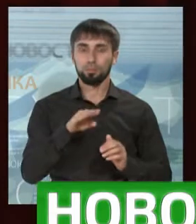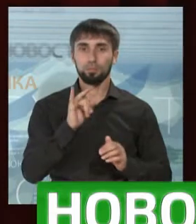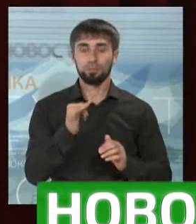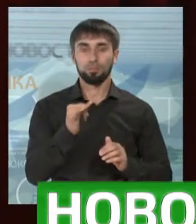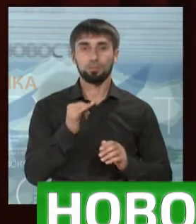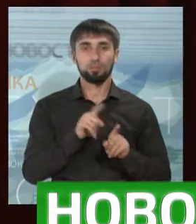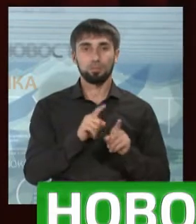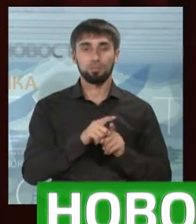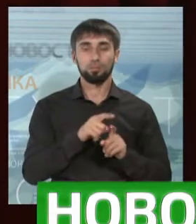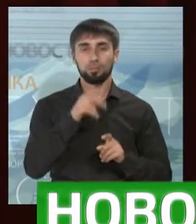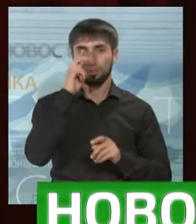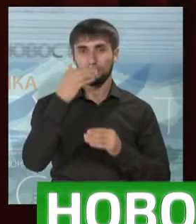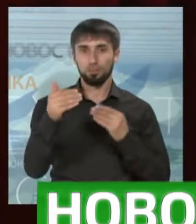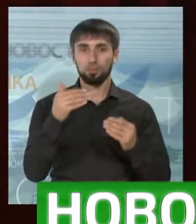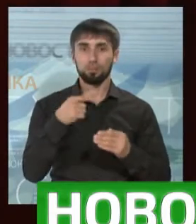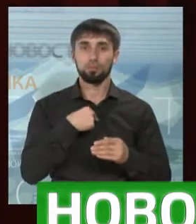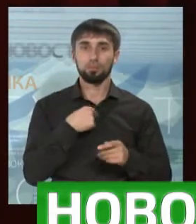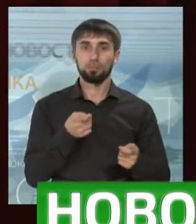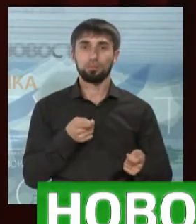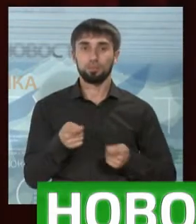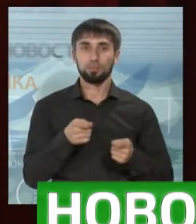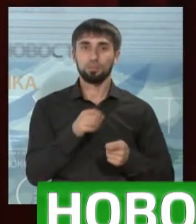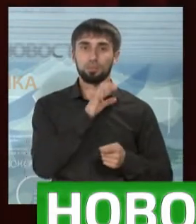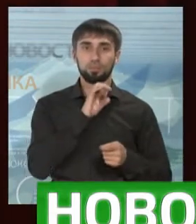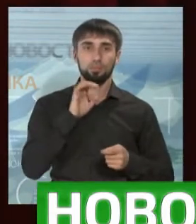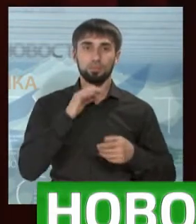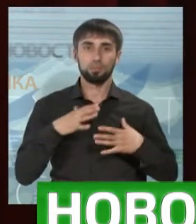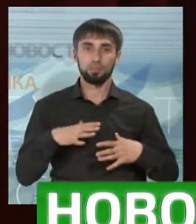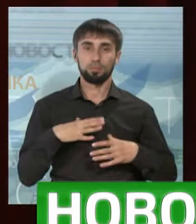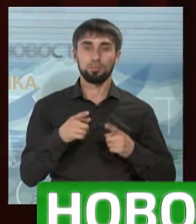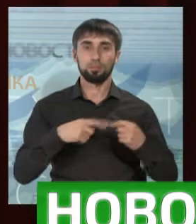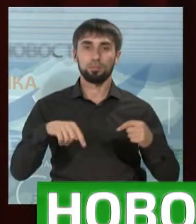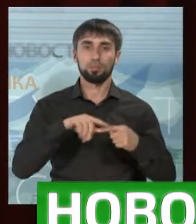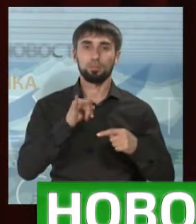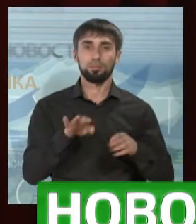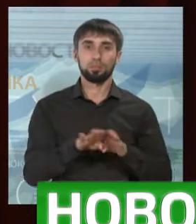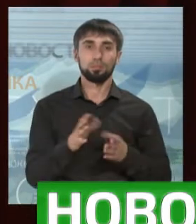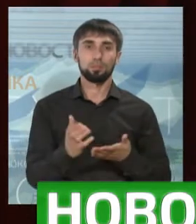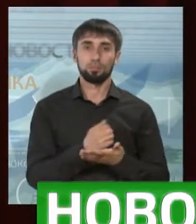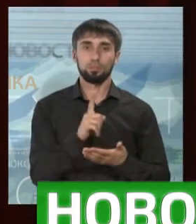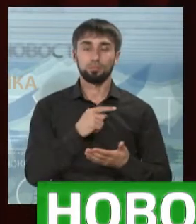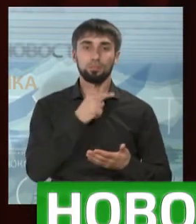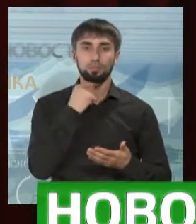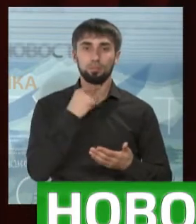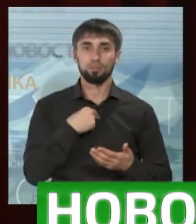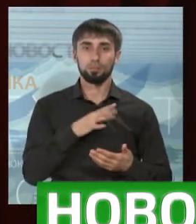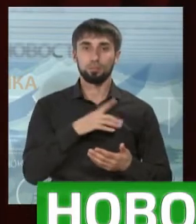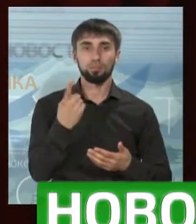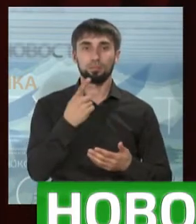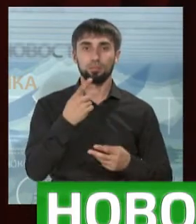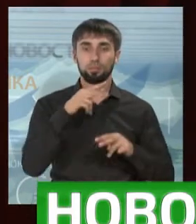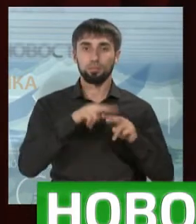всей России я курирую Северо-Кавказский федеральный округ. И так получилось, что Ингушетия стала в первом моем